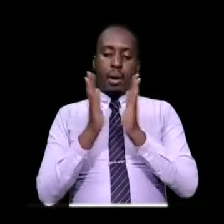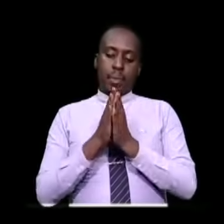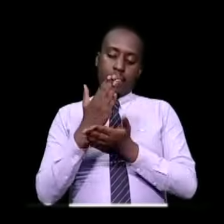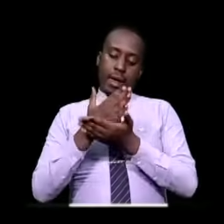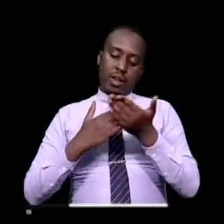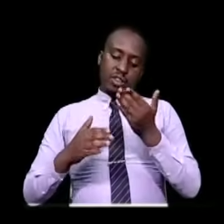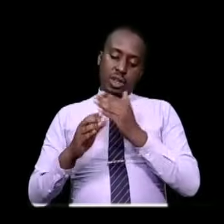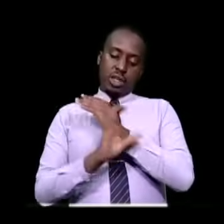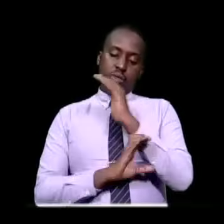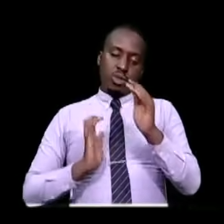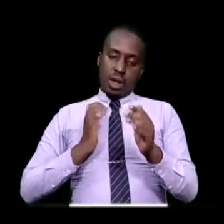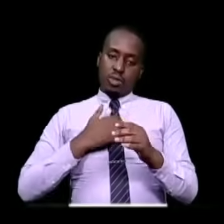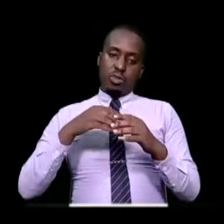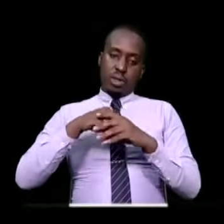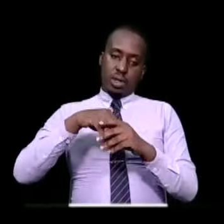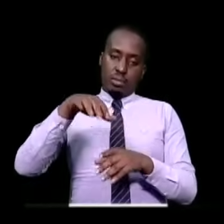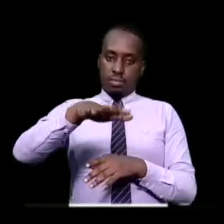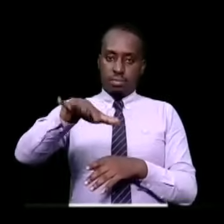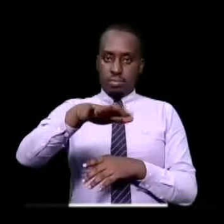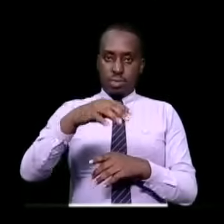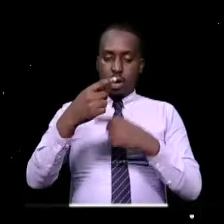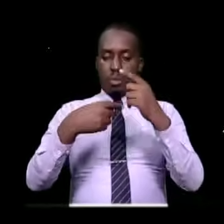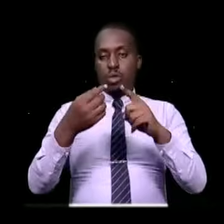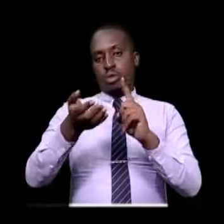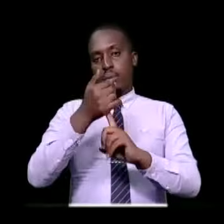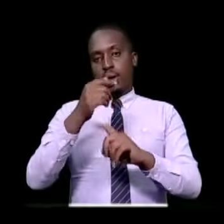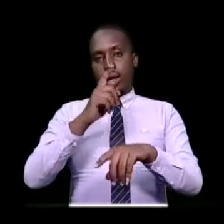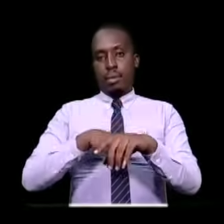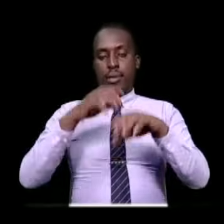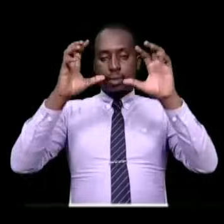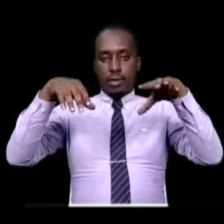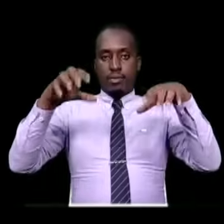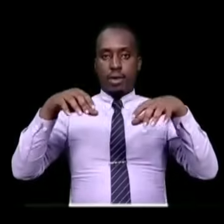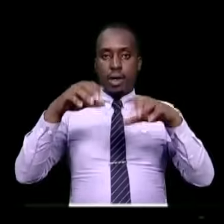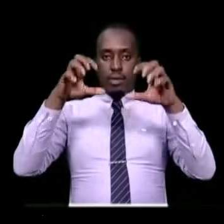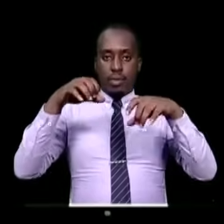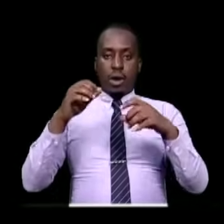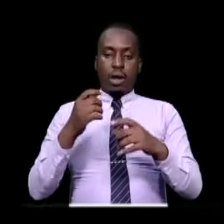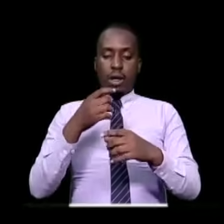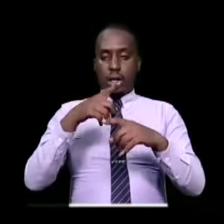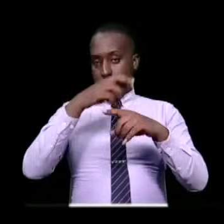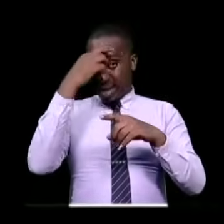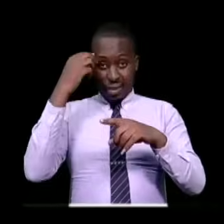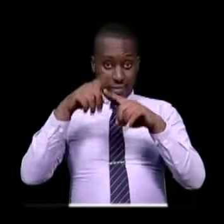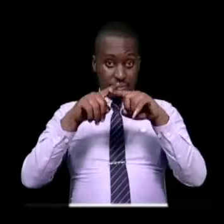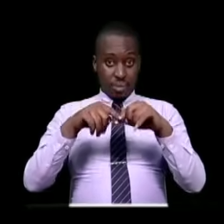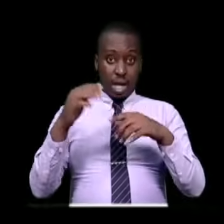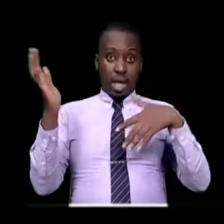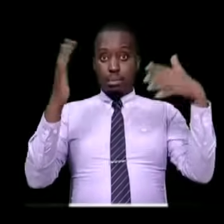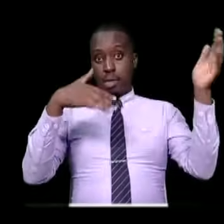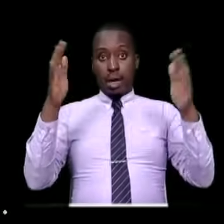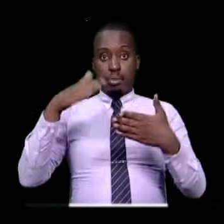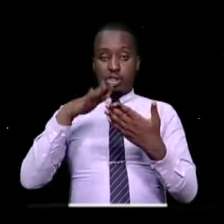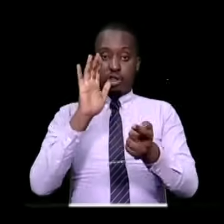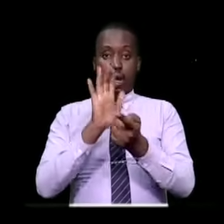n'agace igihugu cyacu giherereyemo hakomeje kuzaboneka ibihe by'imvura. Iyi mvura ikaba iri guterwa n'uko isangano ry'imiyaga